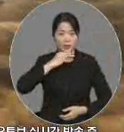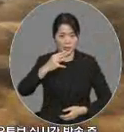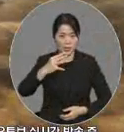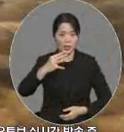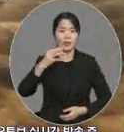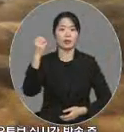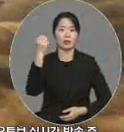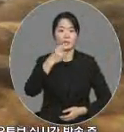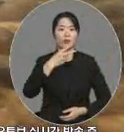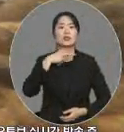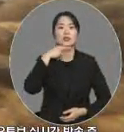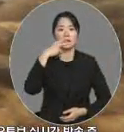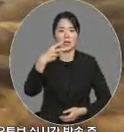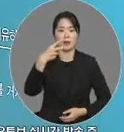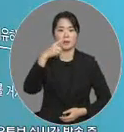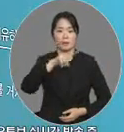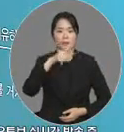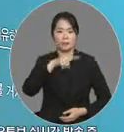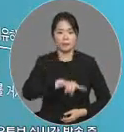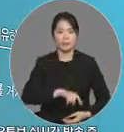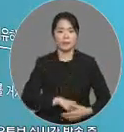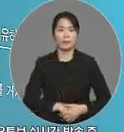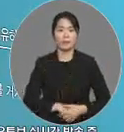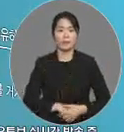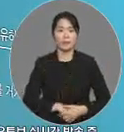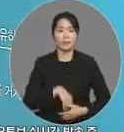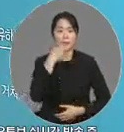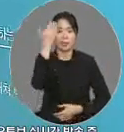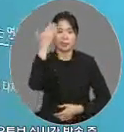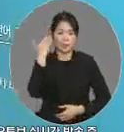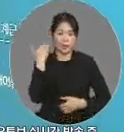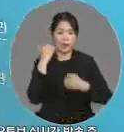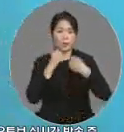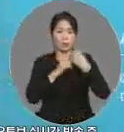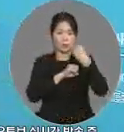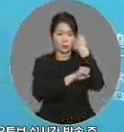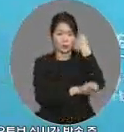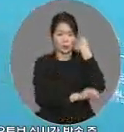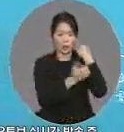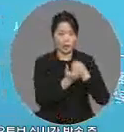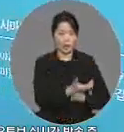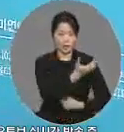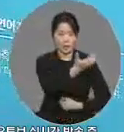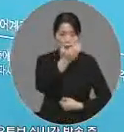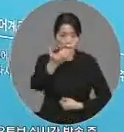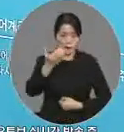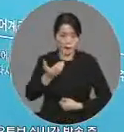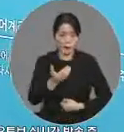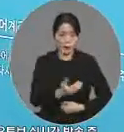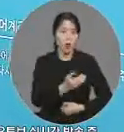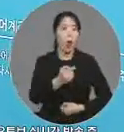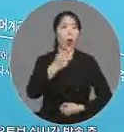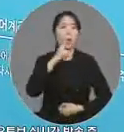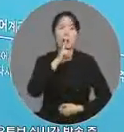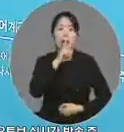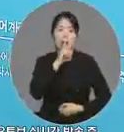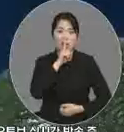그 뒤를 이었습니다. 기존 연어 회기 경로에 대한 가설을 뒷받침할 증거 자료도